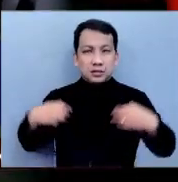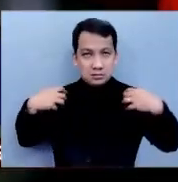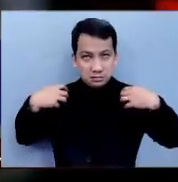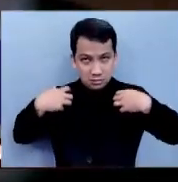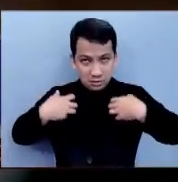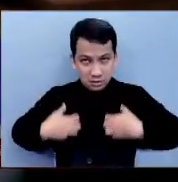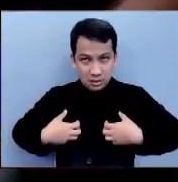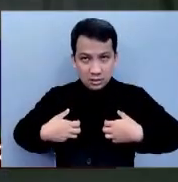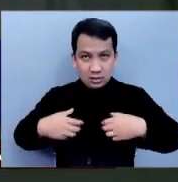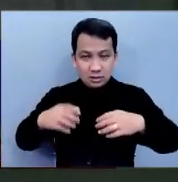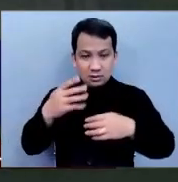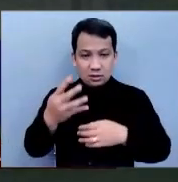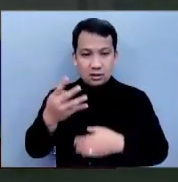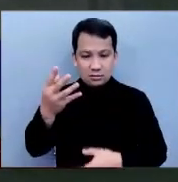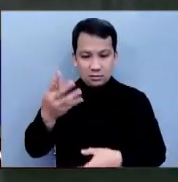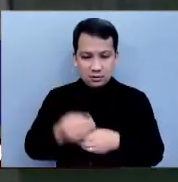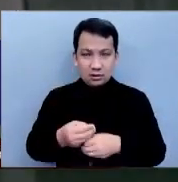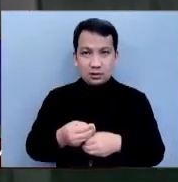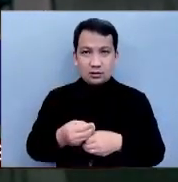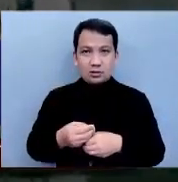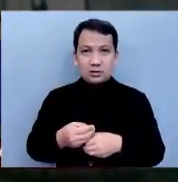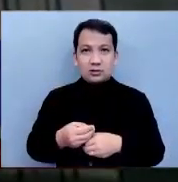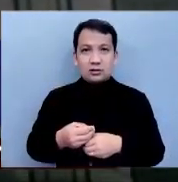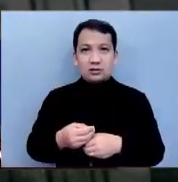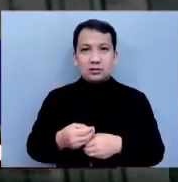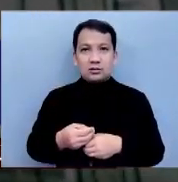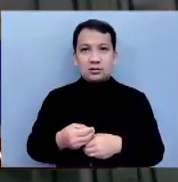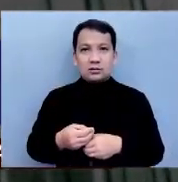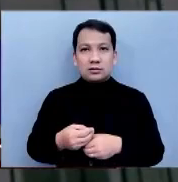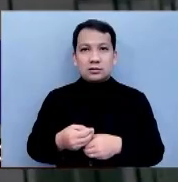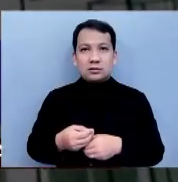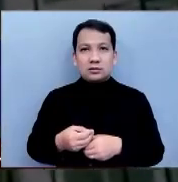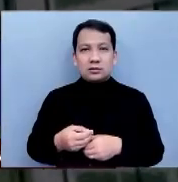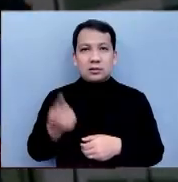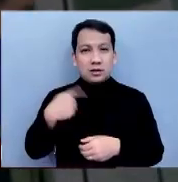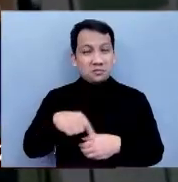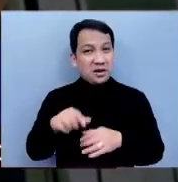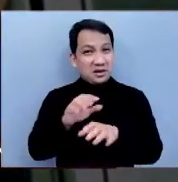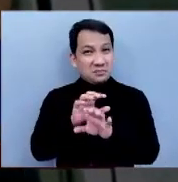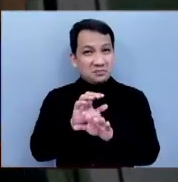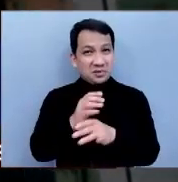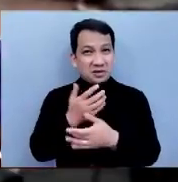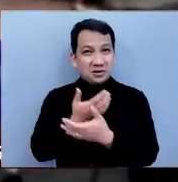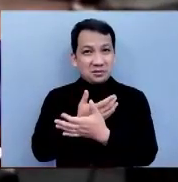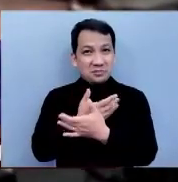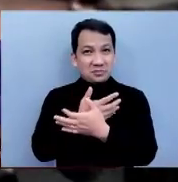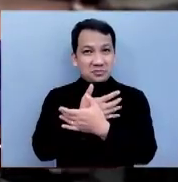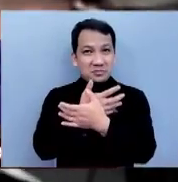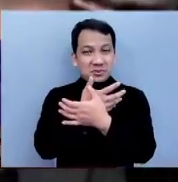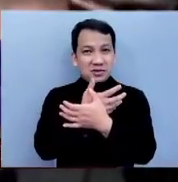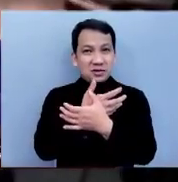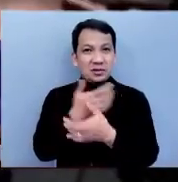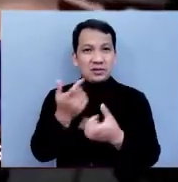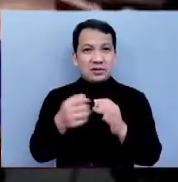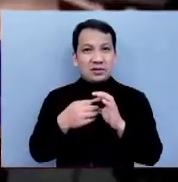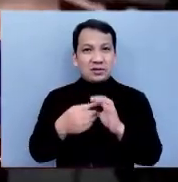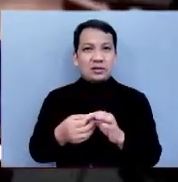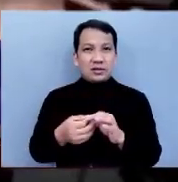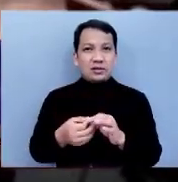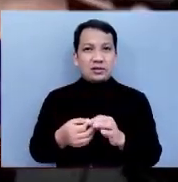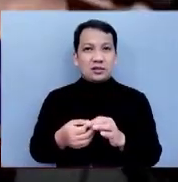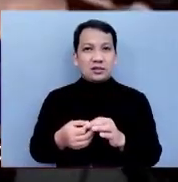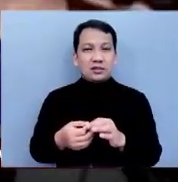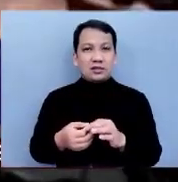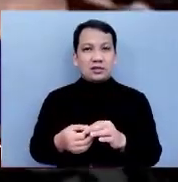na may apat na dagdag na braso. Parang gagamba. Kaya naman, mas marami ang magagawa. Kaya raw